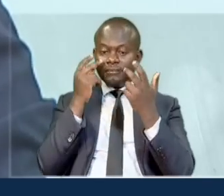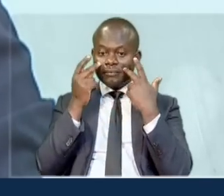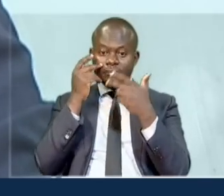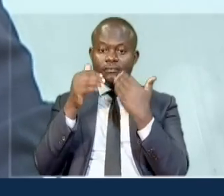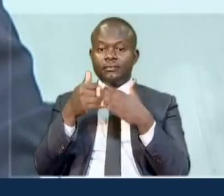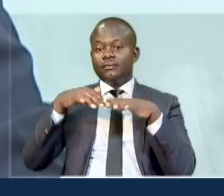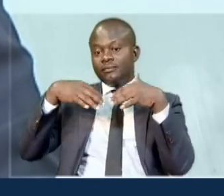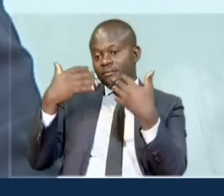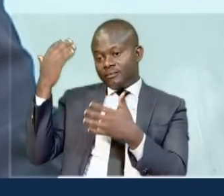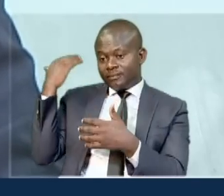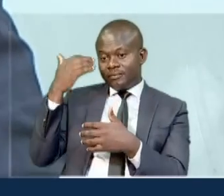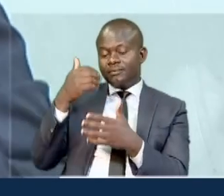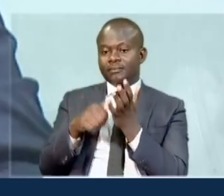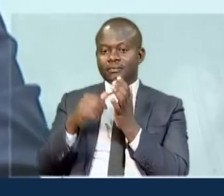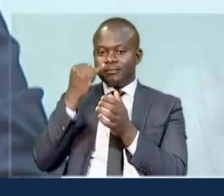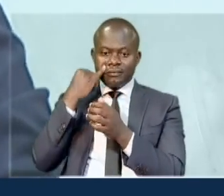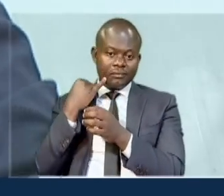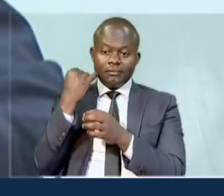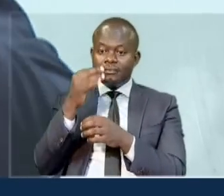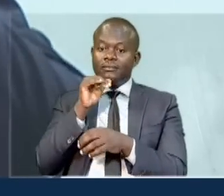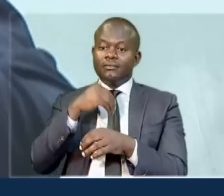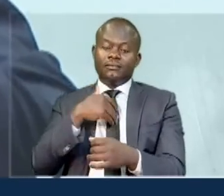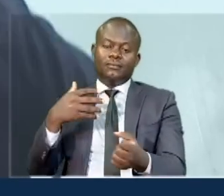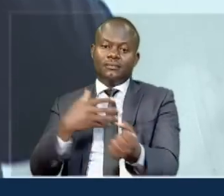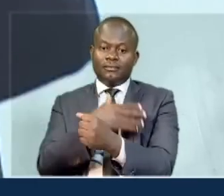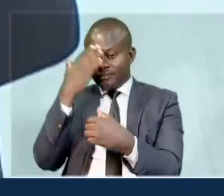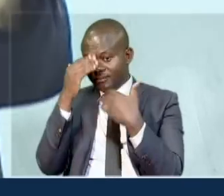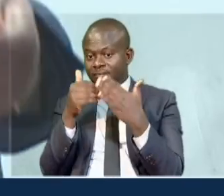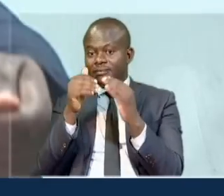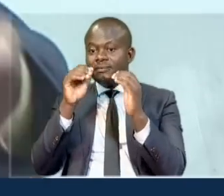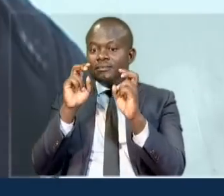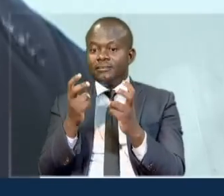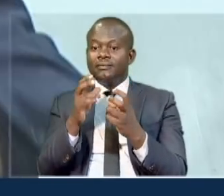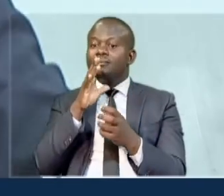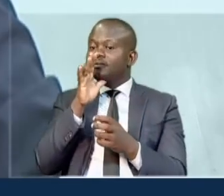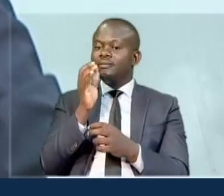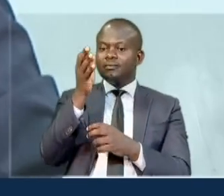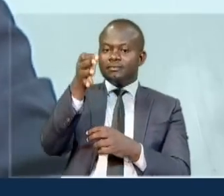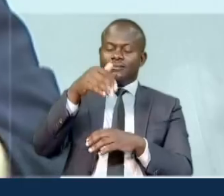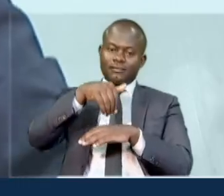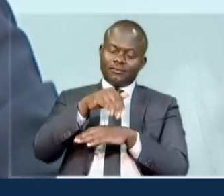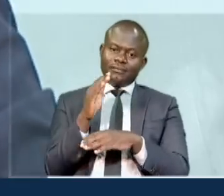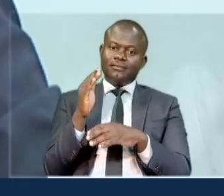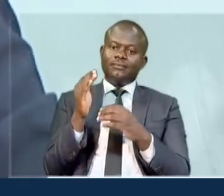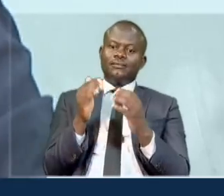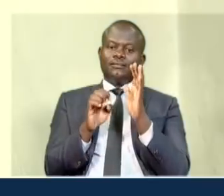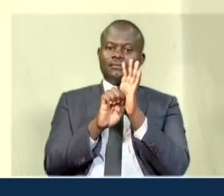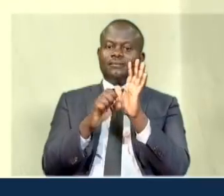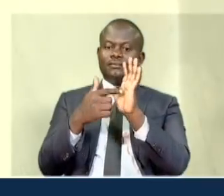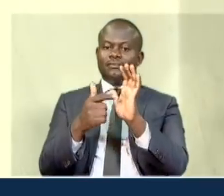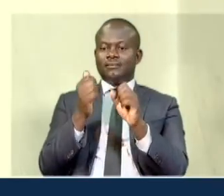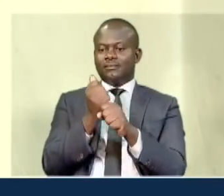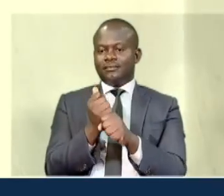kuzaba biri ikibazo gikomeye cyane kugira ngo utifite byo ngategereze ahazohereza ibimenyetso byo bikorwe